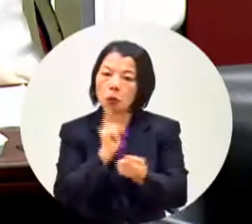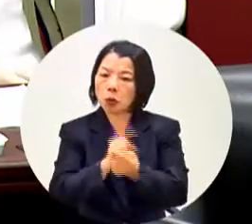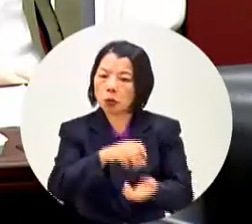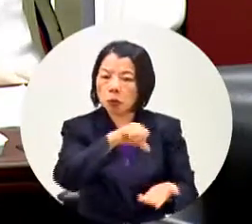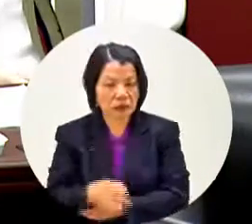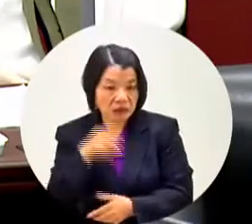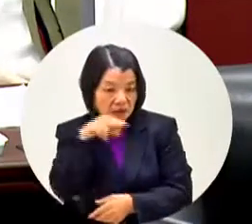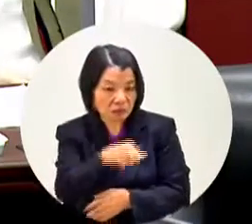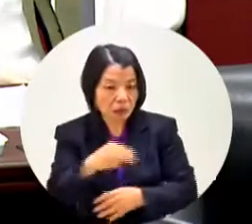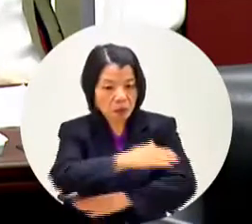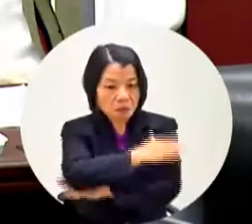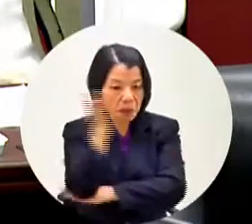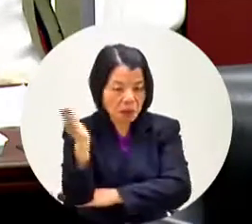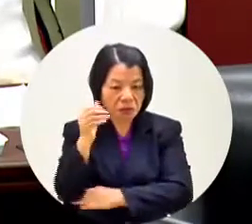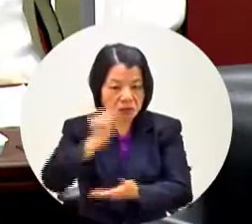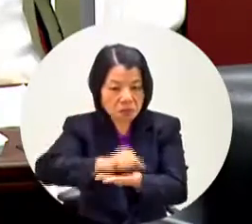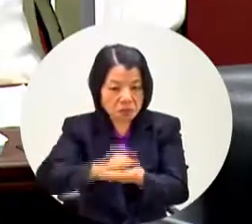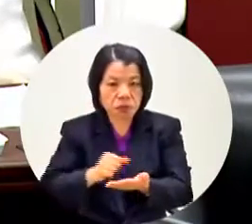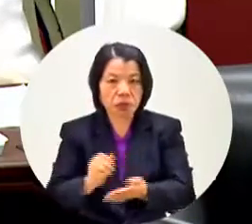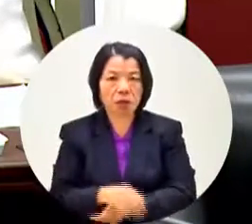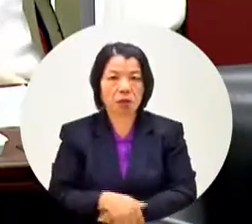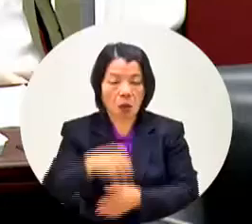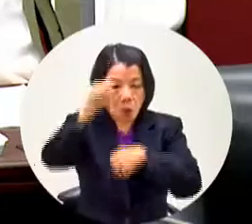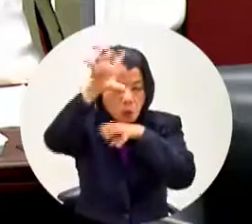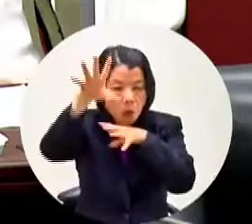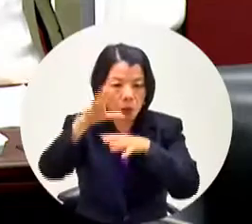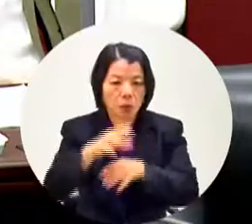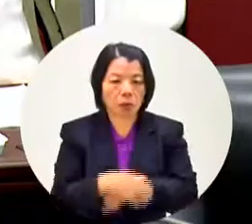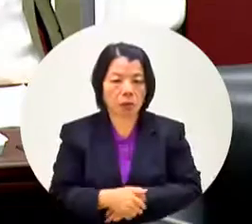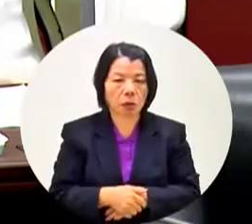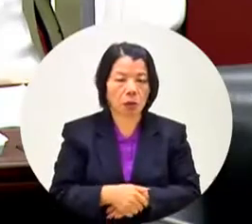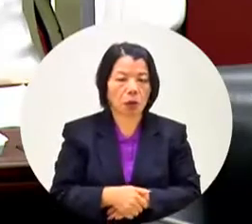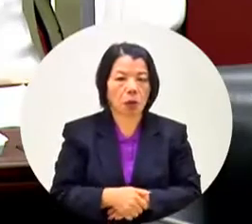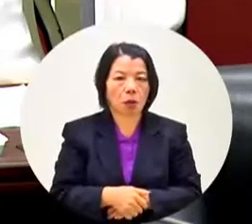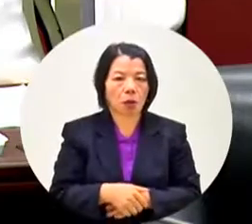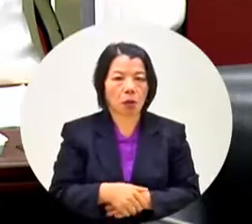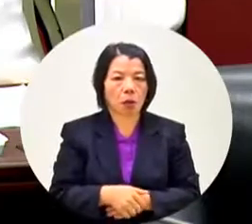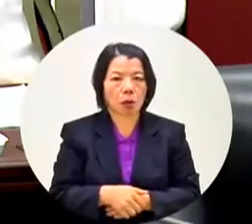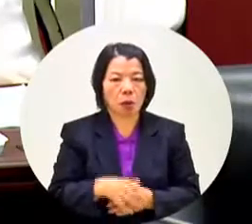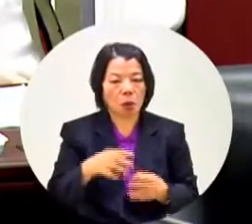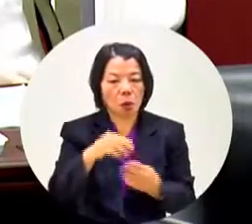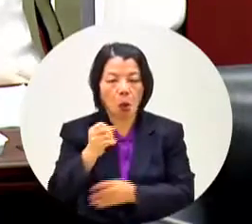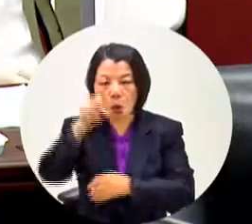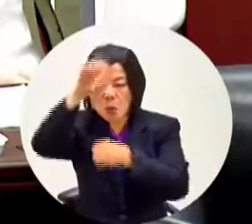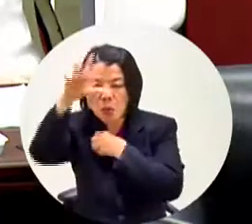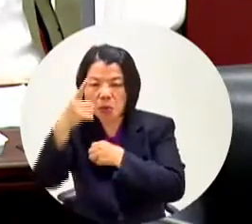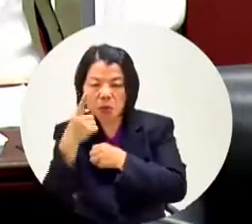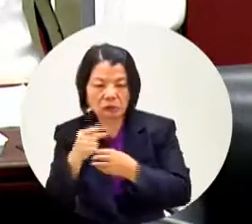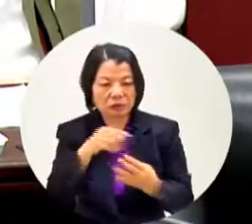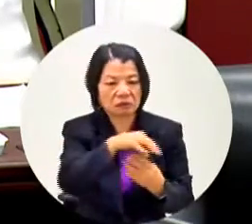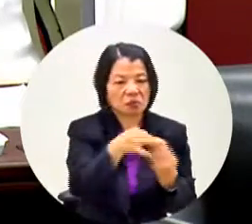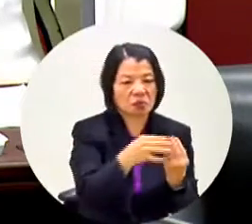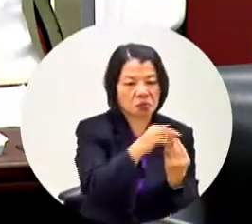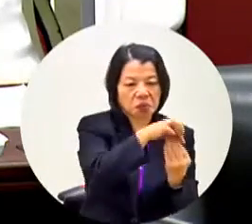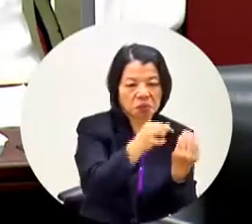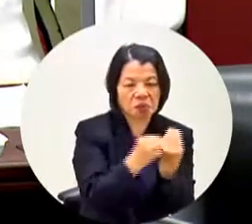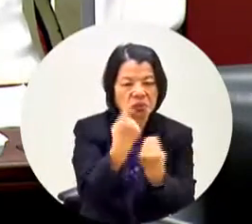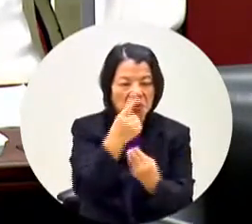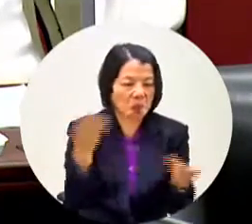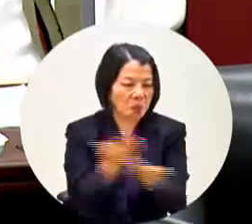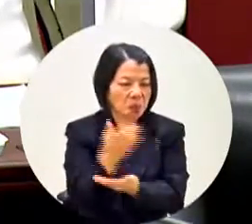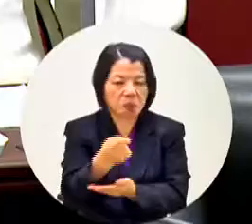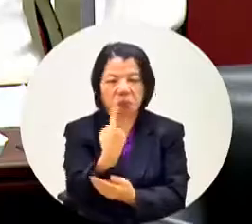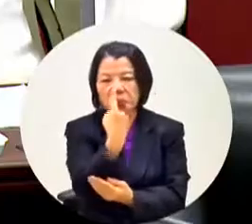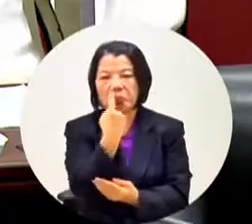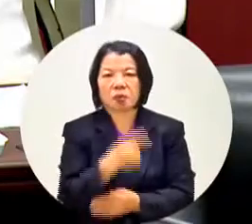后协助农民不要陷入地狱的轮回，不要常常就是发生一些就是因为产销失衡看